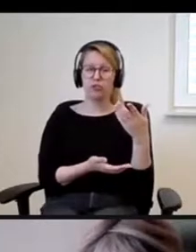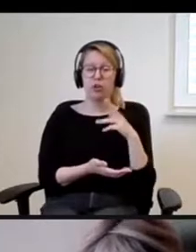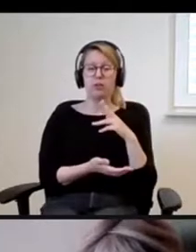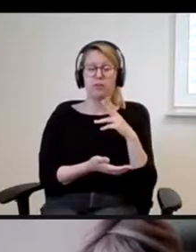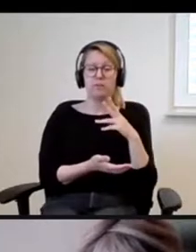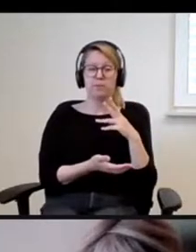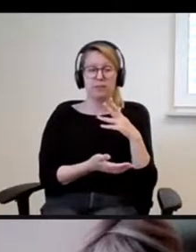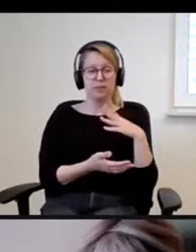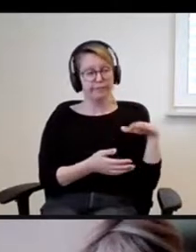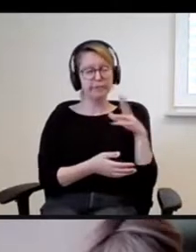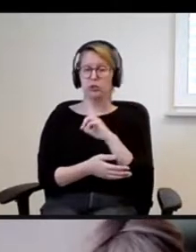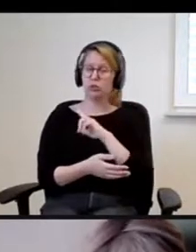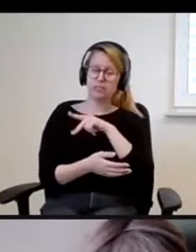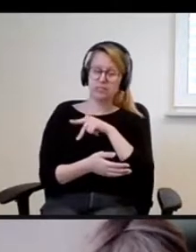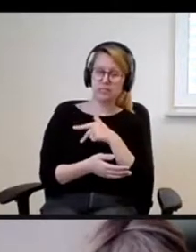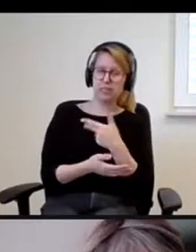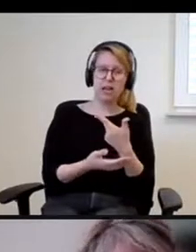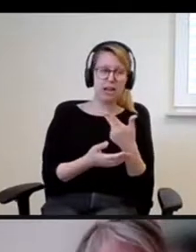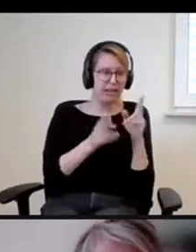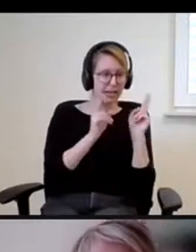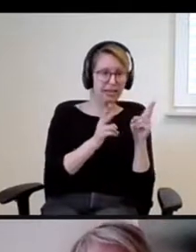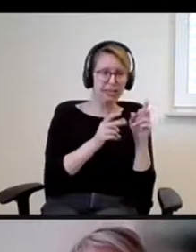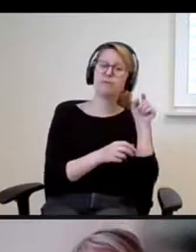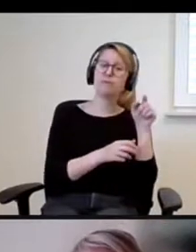ces droits sociaux. Et je vous cite